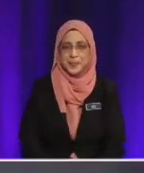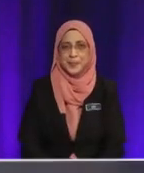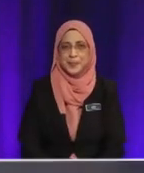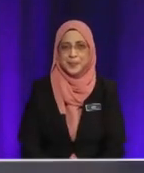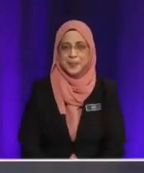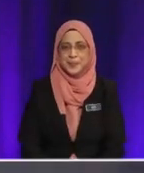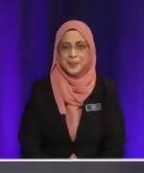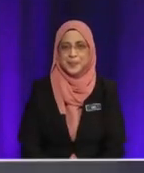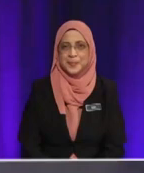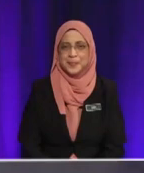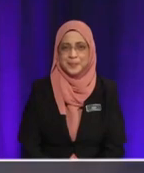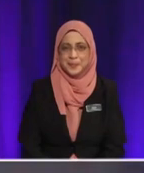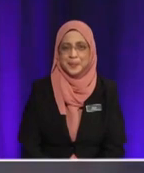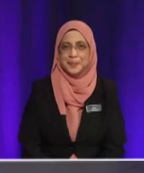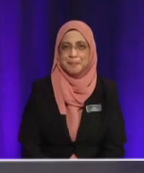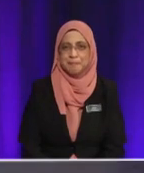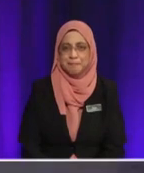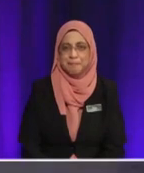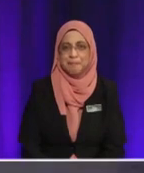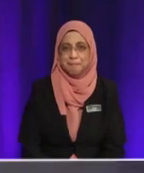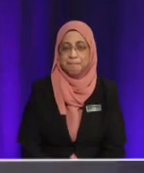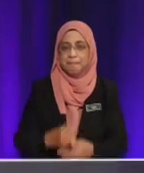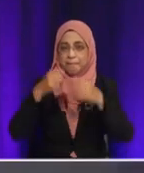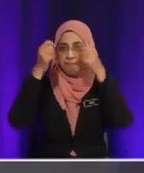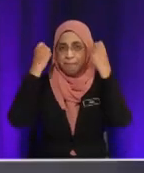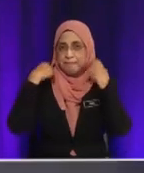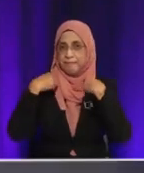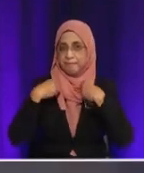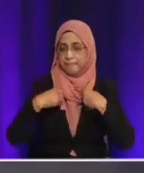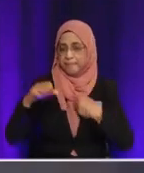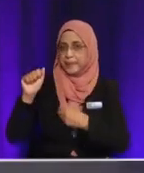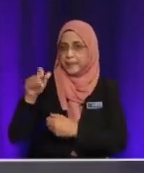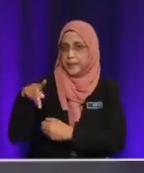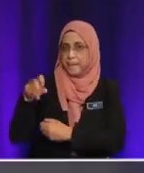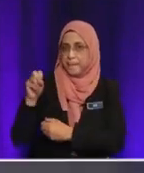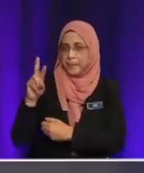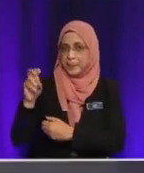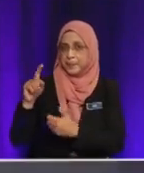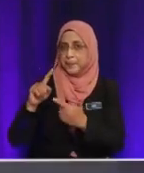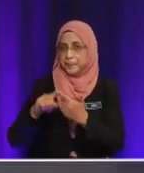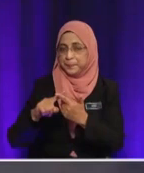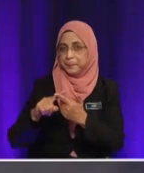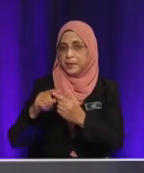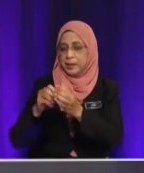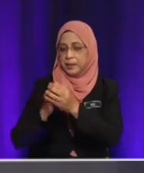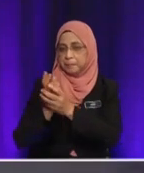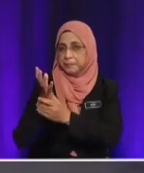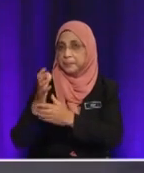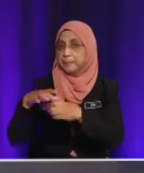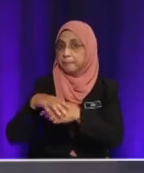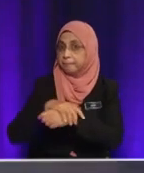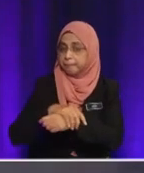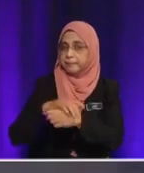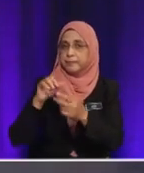Okey cikgu. Dah pakai ni, lepas tu kita pakai sarung tangan. Pakai sarung tangan Fika. Okey. Pakai mask. Okey. Kita terus ambil